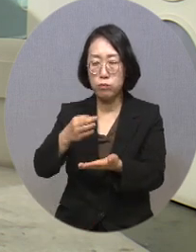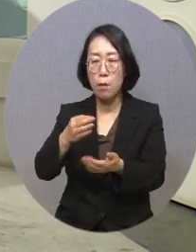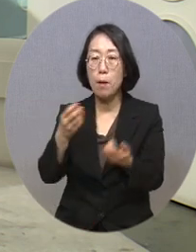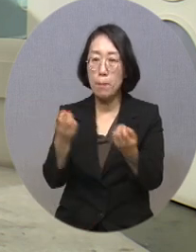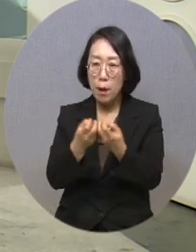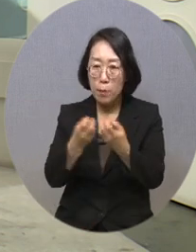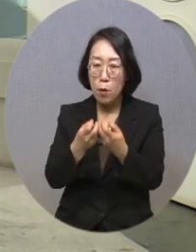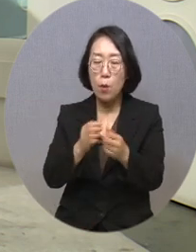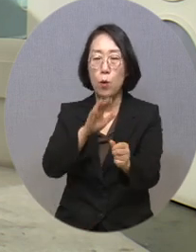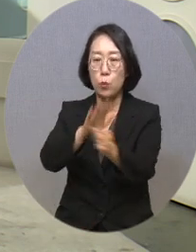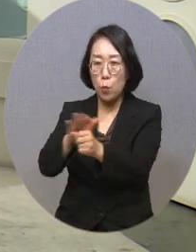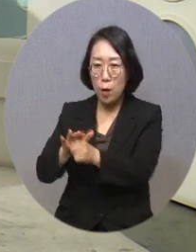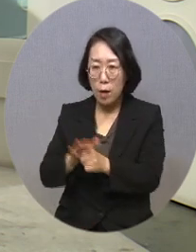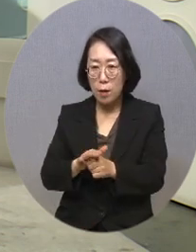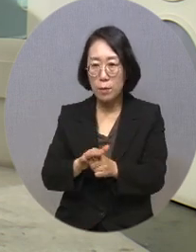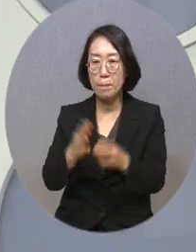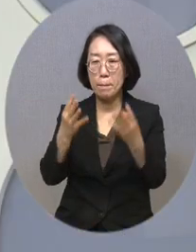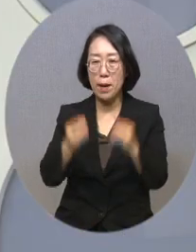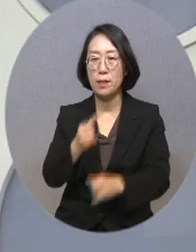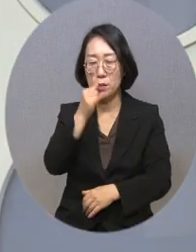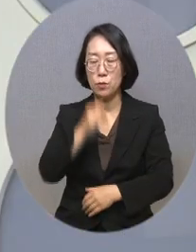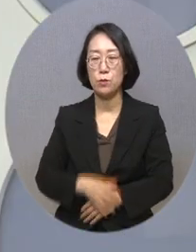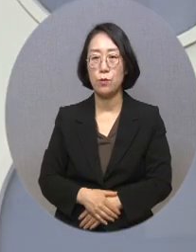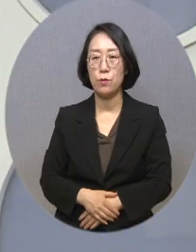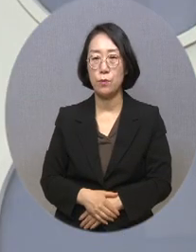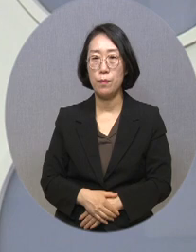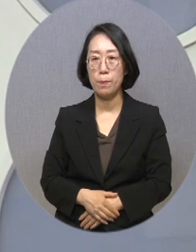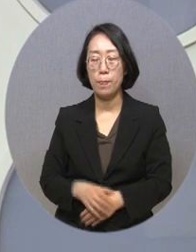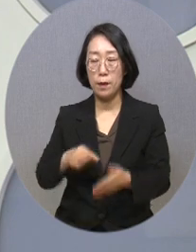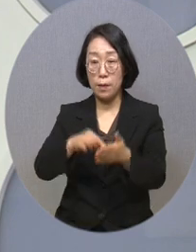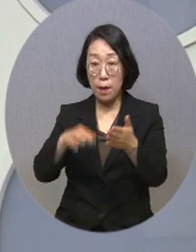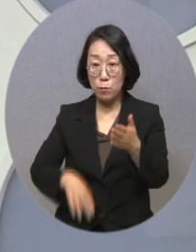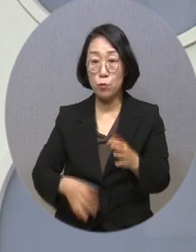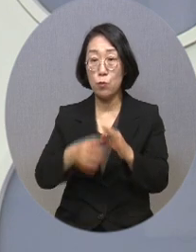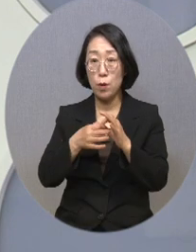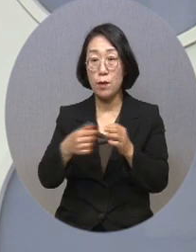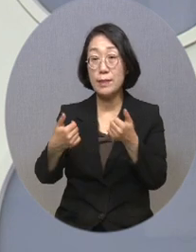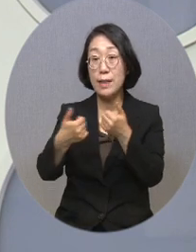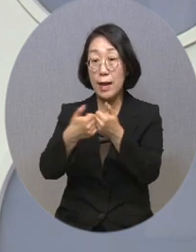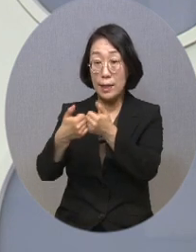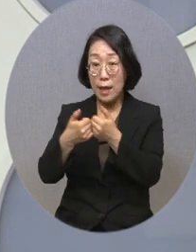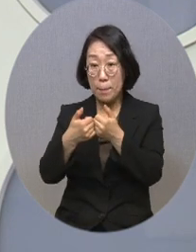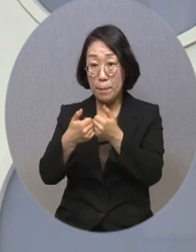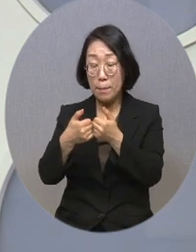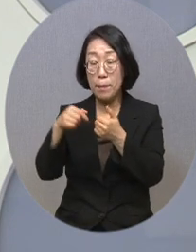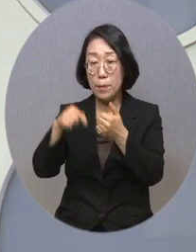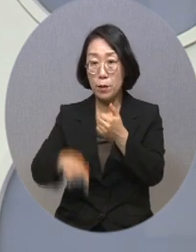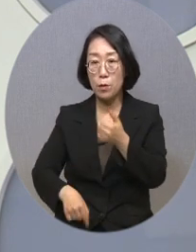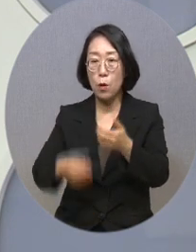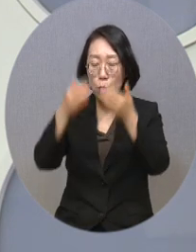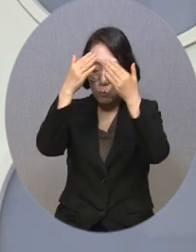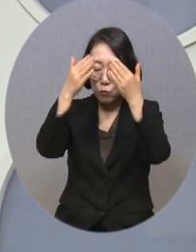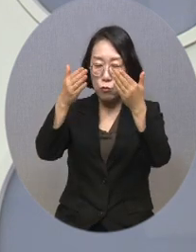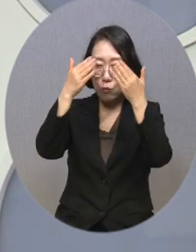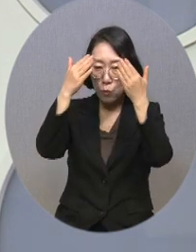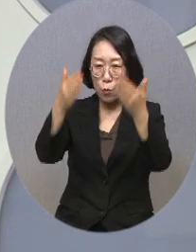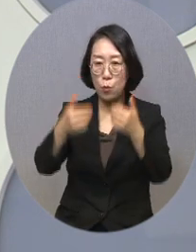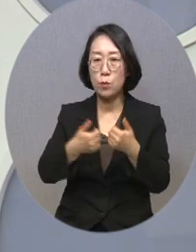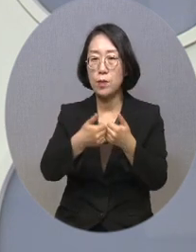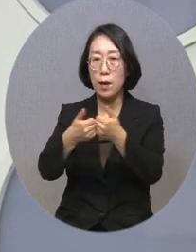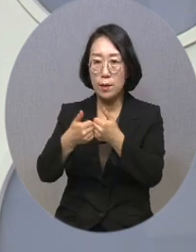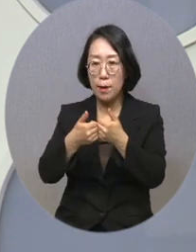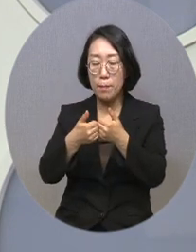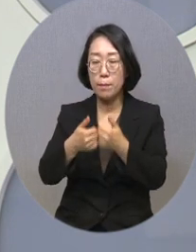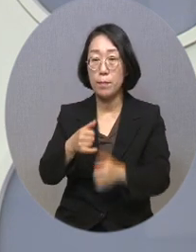적극적으로 도와주는 이런 부분들이 있었습니다. 그래서 세무 상담도 우리 한국 세무사회에서는 무료 세무 상담을 이렇게